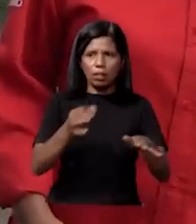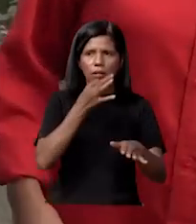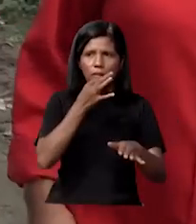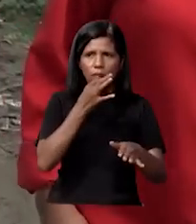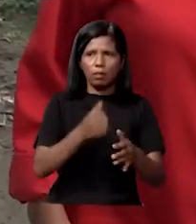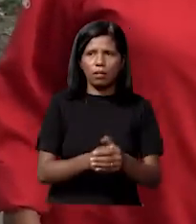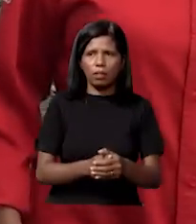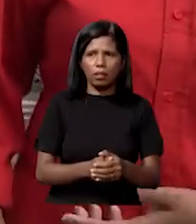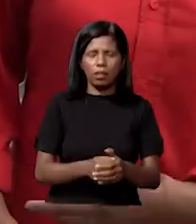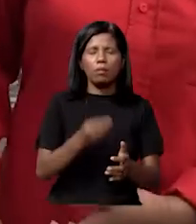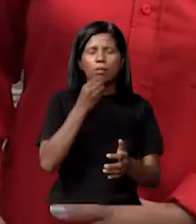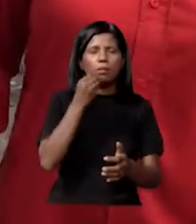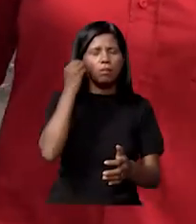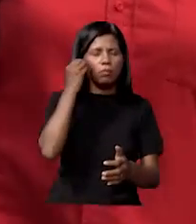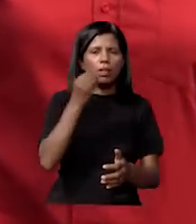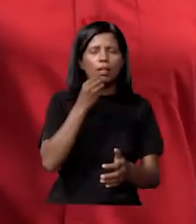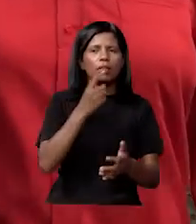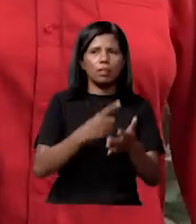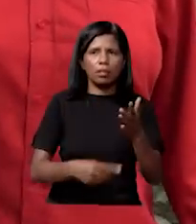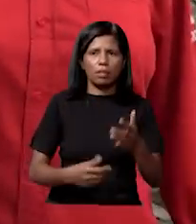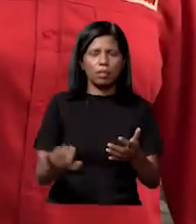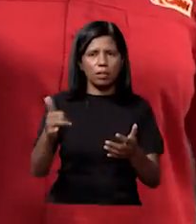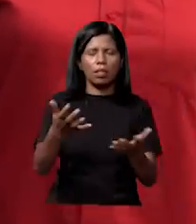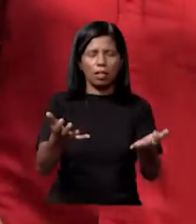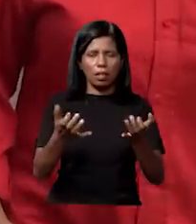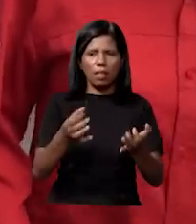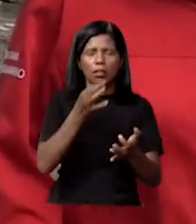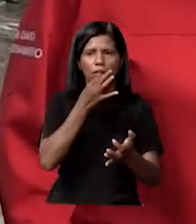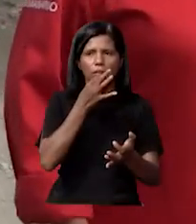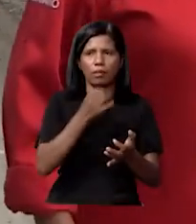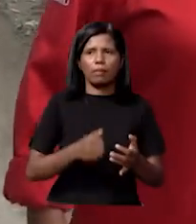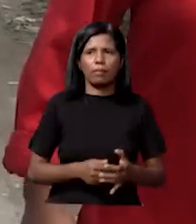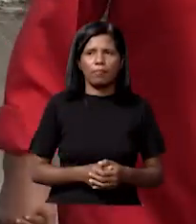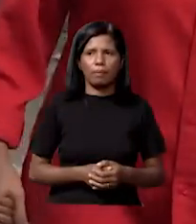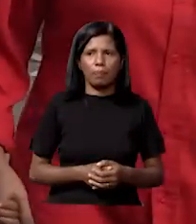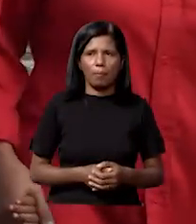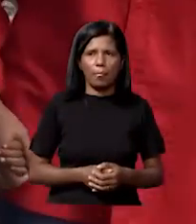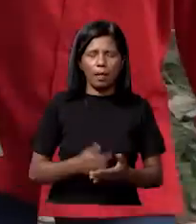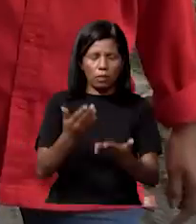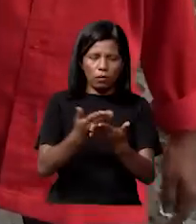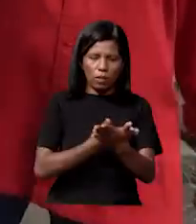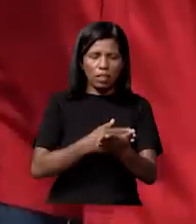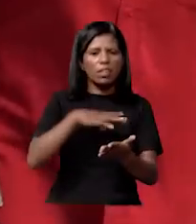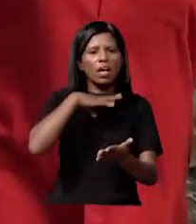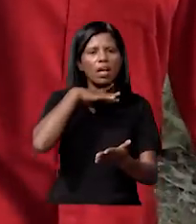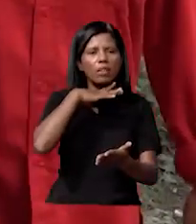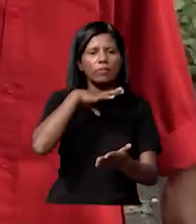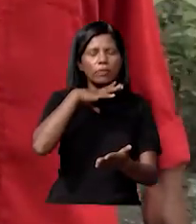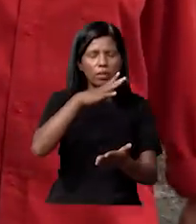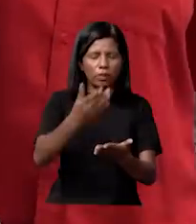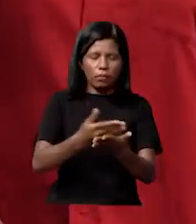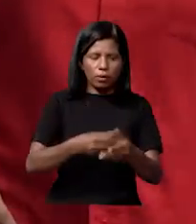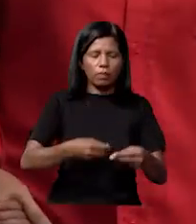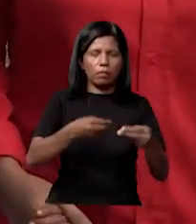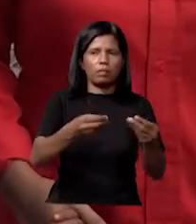mo hi ma han saida labar sir kar han han hotu pasensi par han au kuatia at au